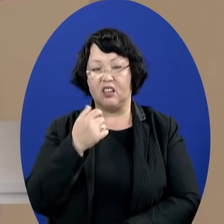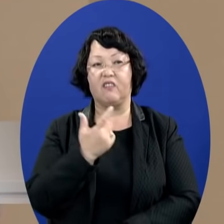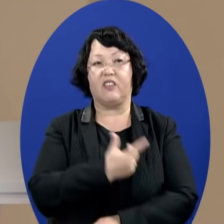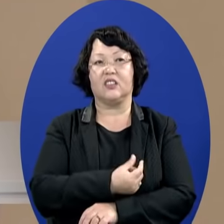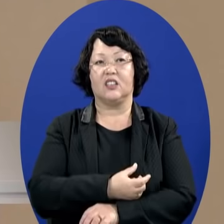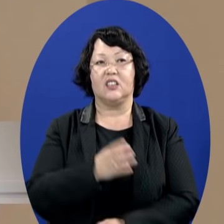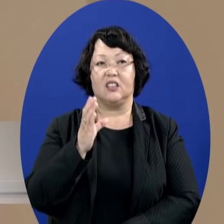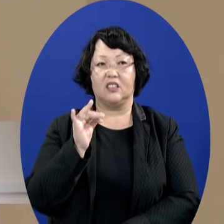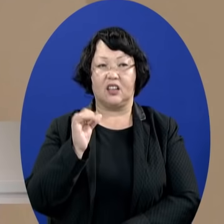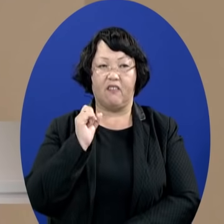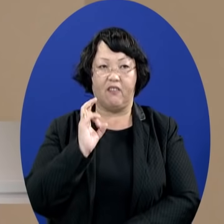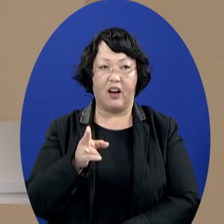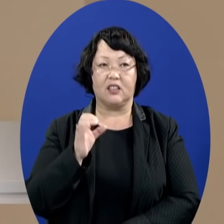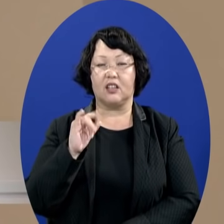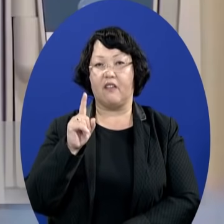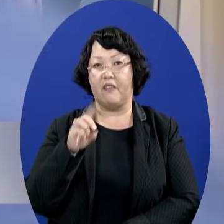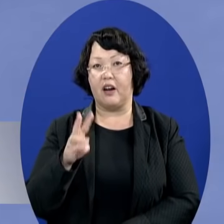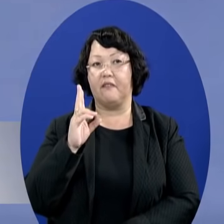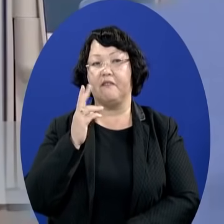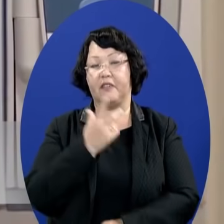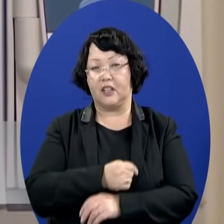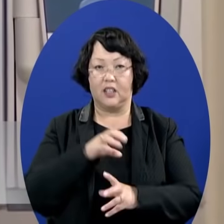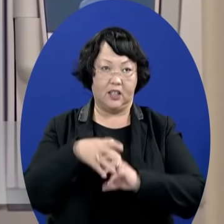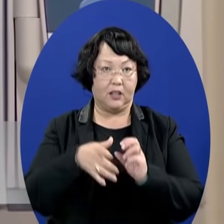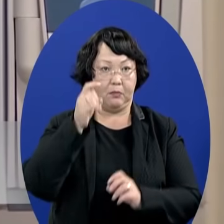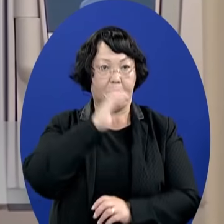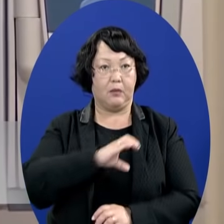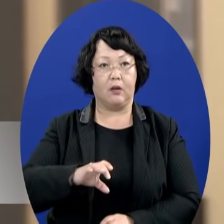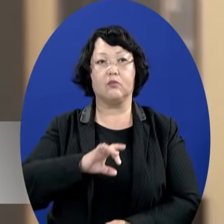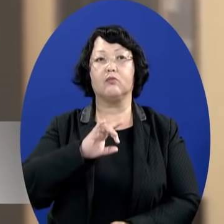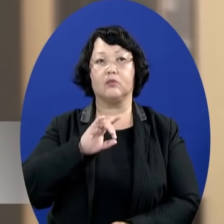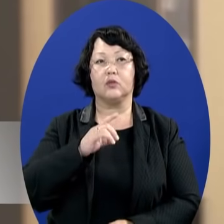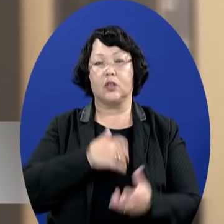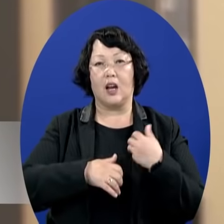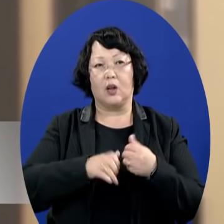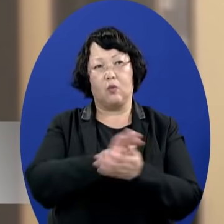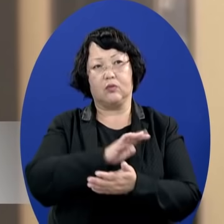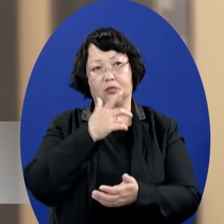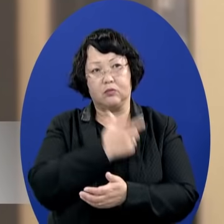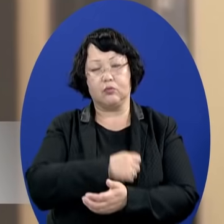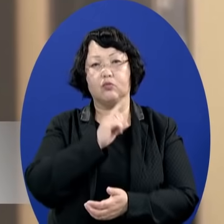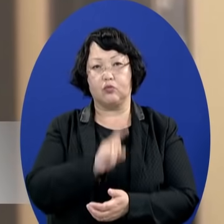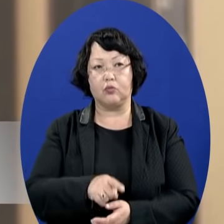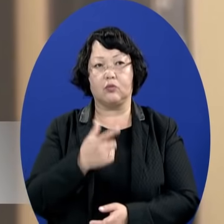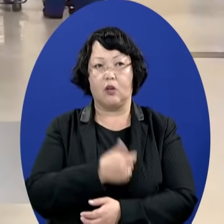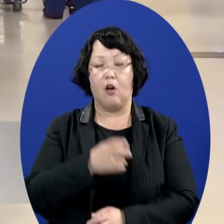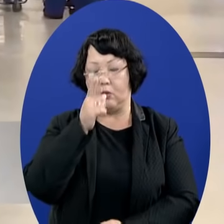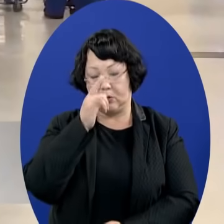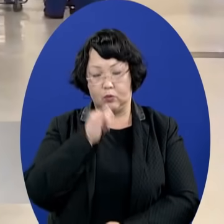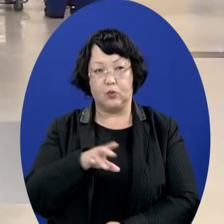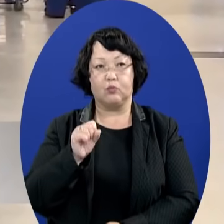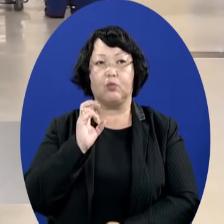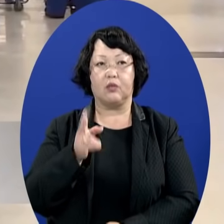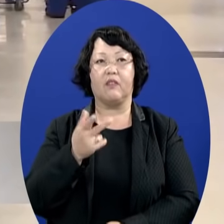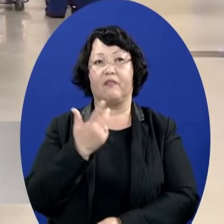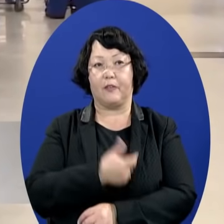вакцинуудын тухайд бол Дэлхийн эрүүл мэндийн байгууллагаас шуурхай гормоор ашиглахыг зөвшөөрсөн ийм вакцин. За харин Оросын Sputnik V вакциныг бүртгэх